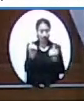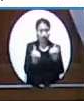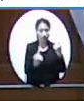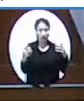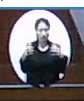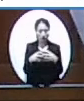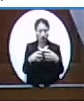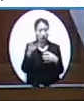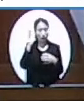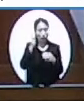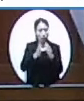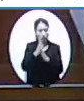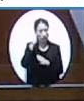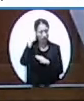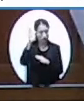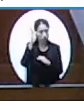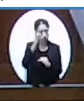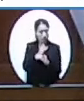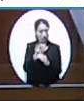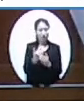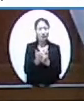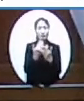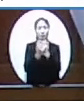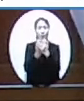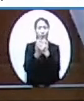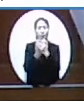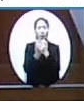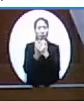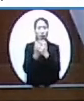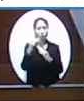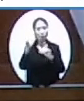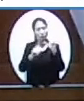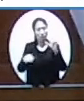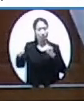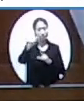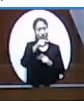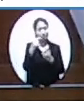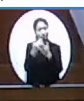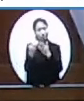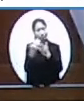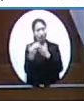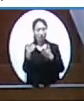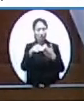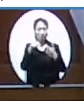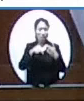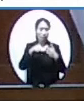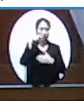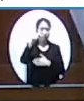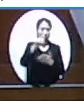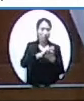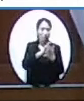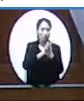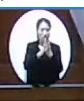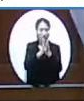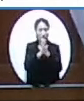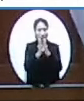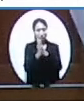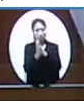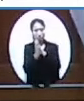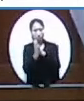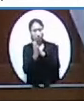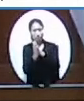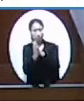장기 발전 방향과 미래 도시 공간 구조를 제시하고 대내외적 여건 변화에 대응하기 위해